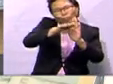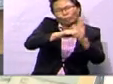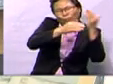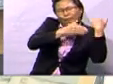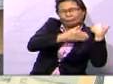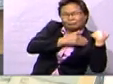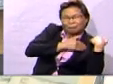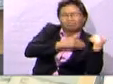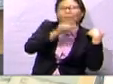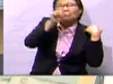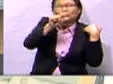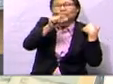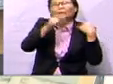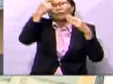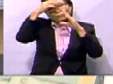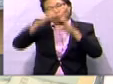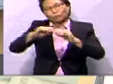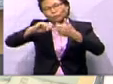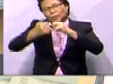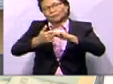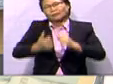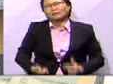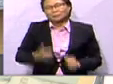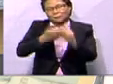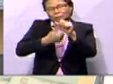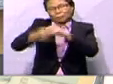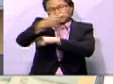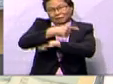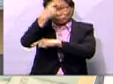beban masyarakat di dalam menangani kos sara hidup harian. Alifah Fatimah untuk TV1.